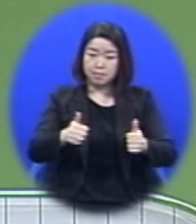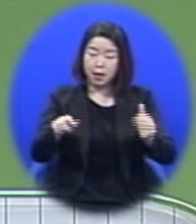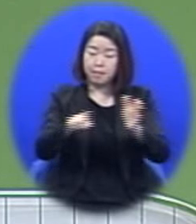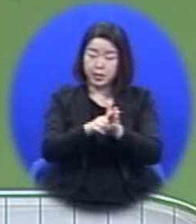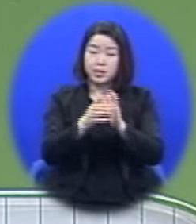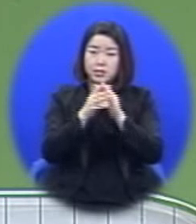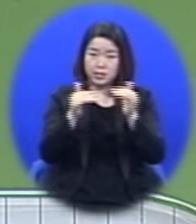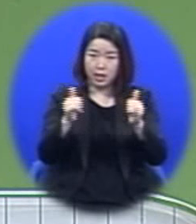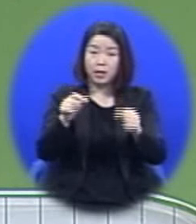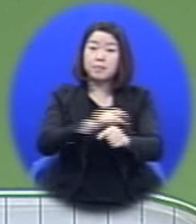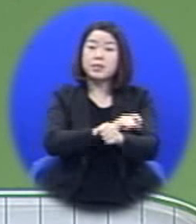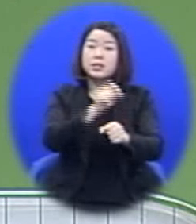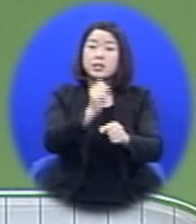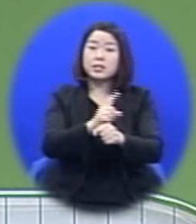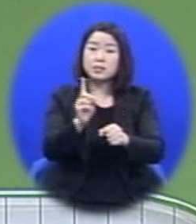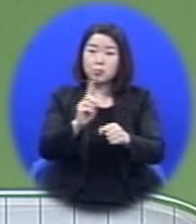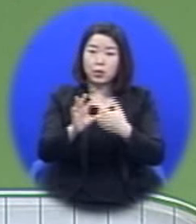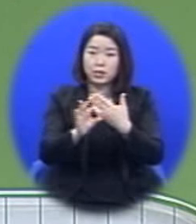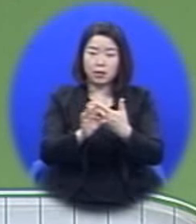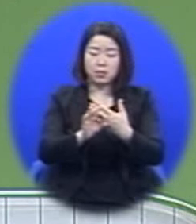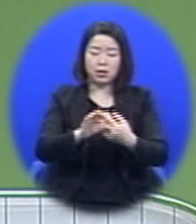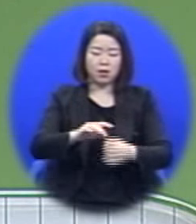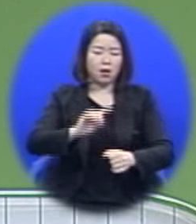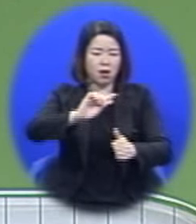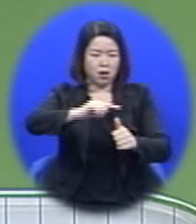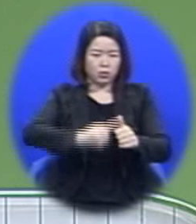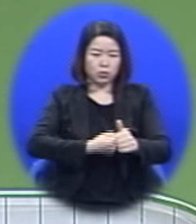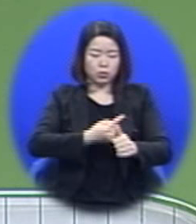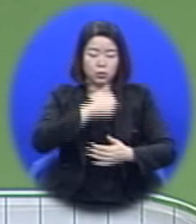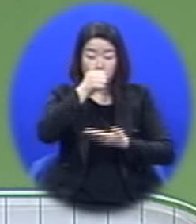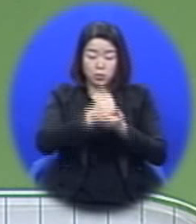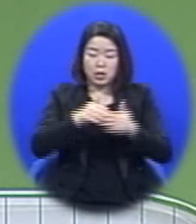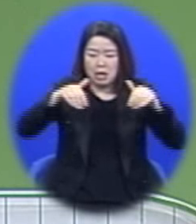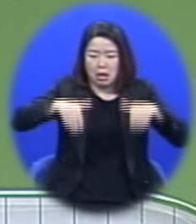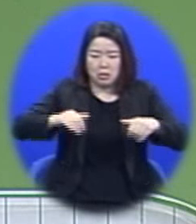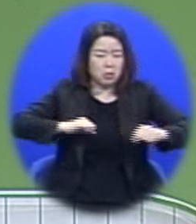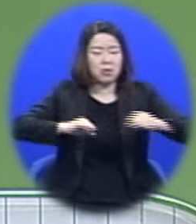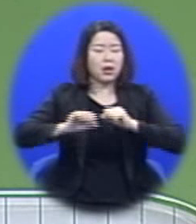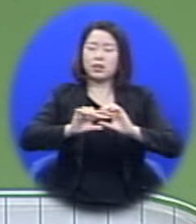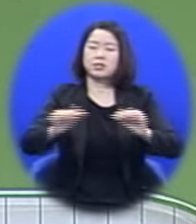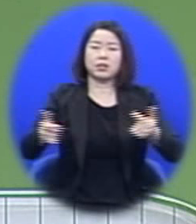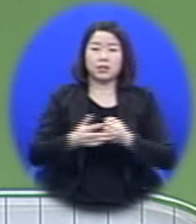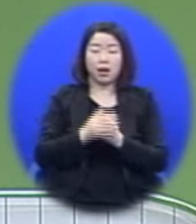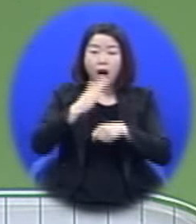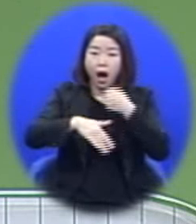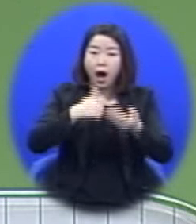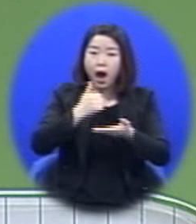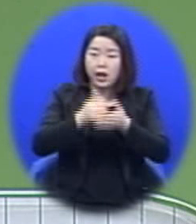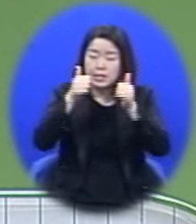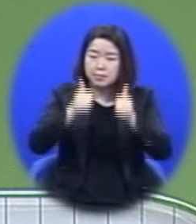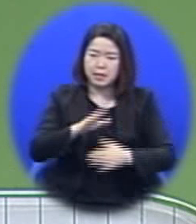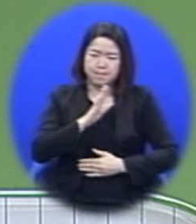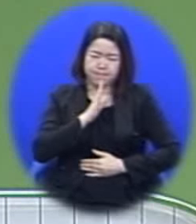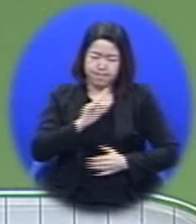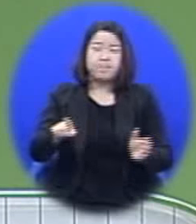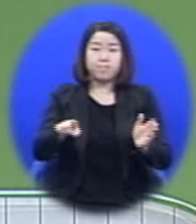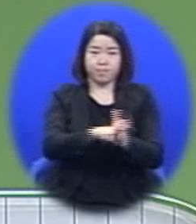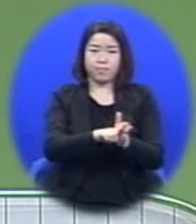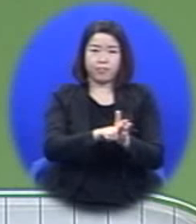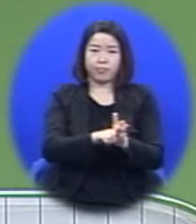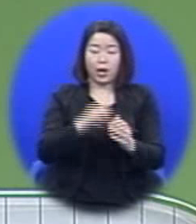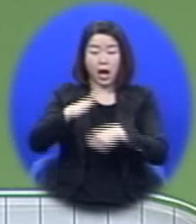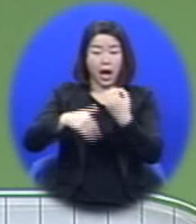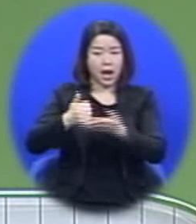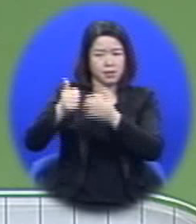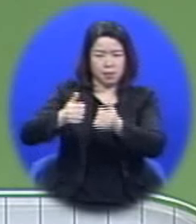사람은 스스로 죄의 종노릇하지 않습니다. 하나님의 심판을 진짜 믿고 하나님께서